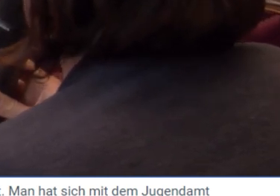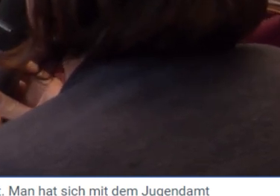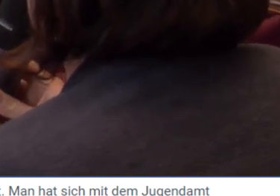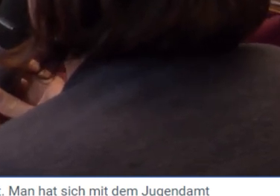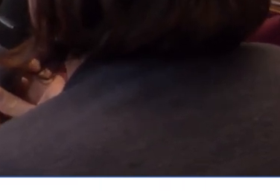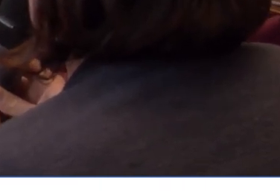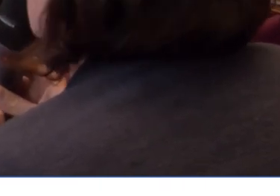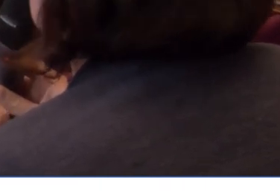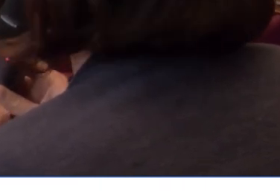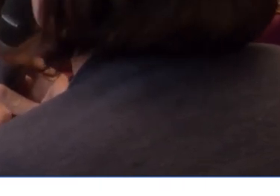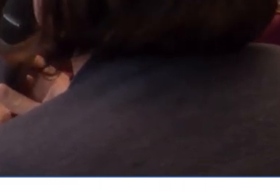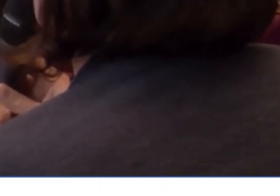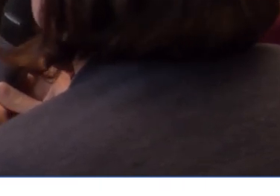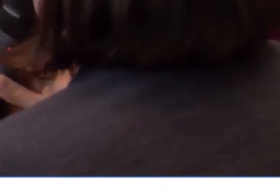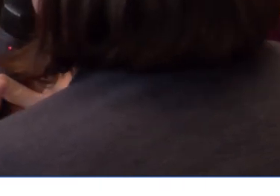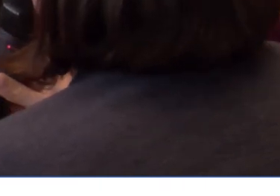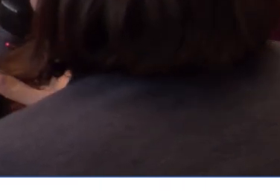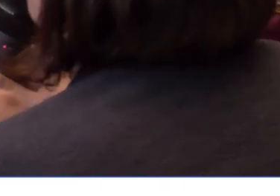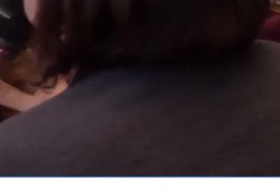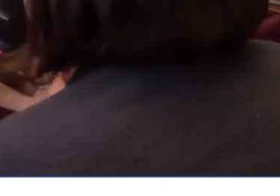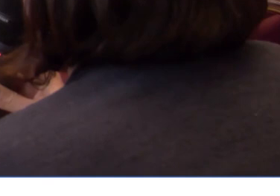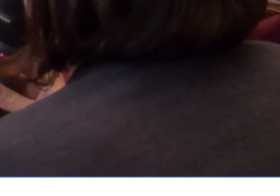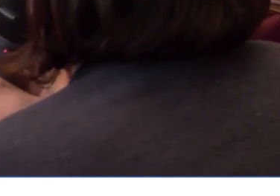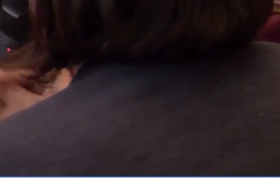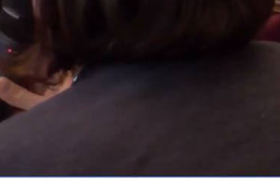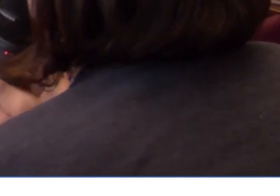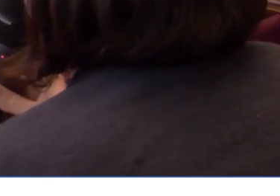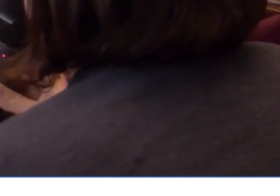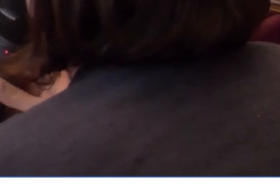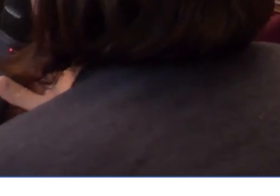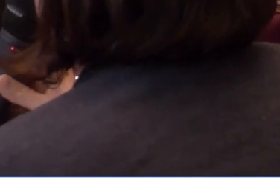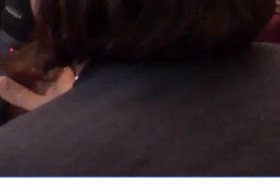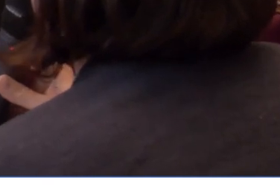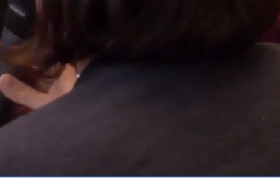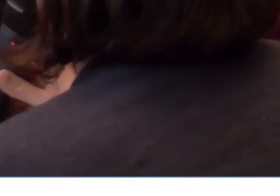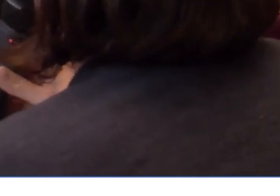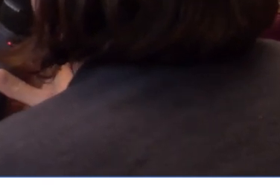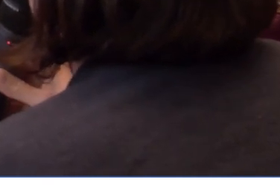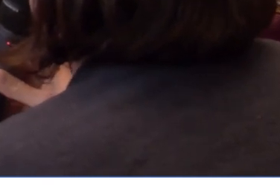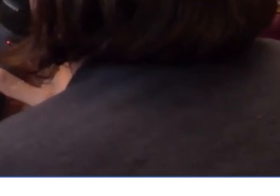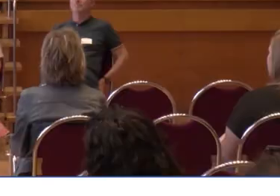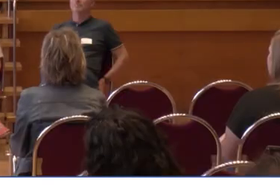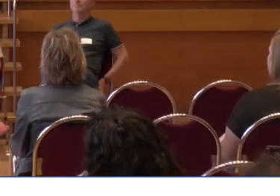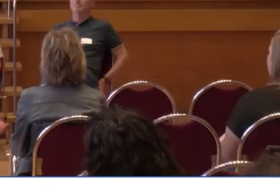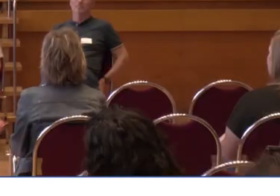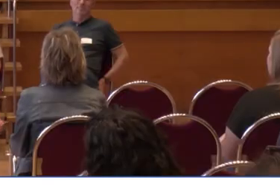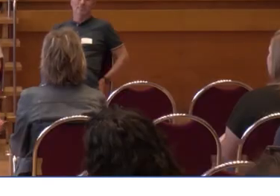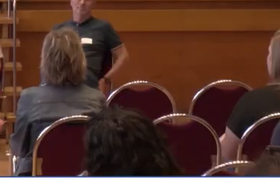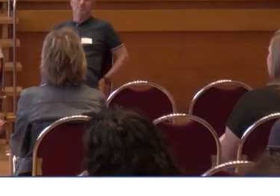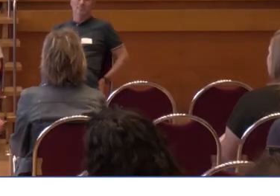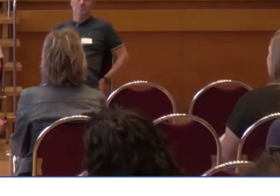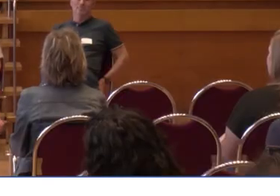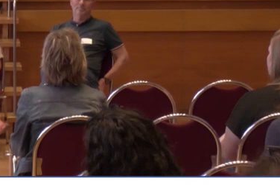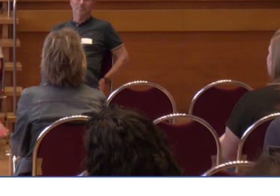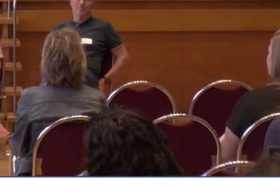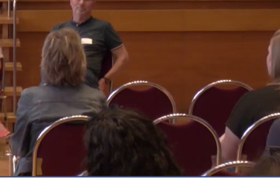Jahre das habe ich nicht verstanden also es gibt eine Umsetzungsbegleitung zum bthg das ist mir bewusst aber also